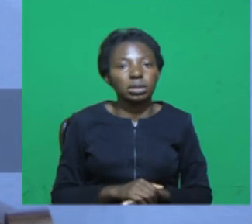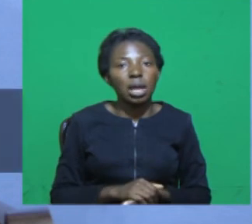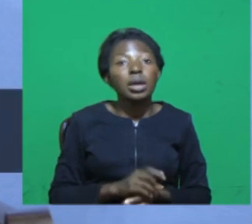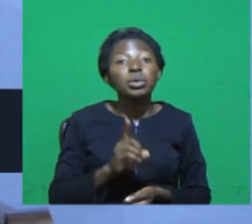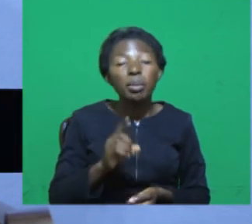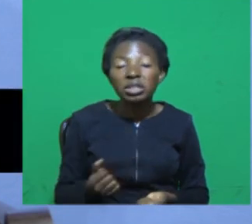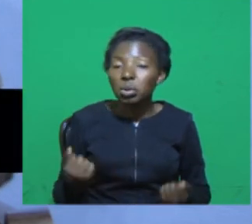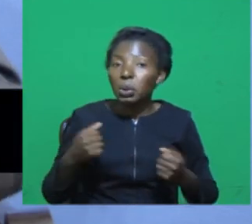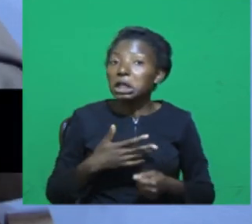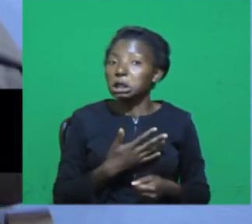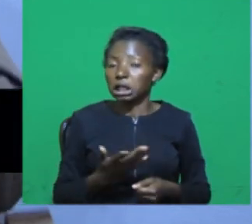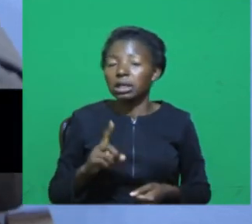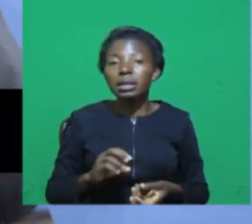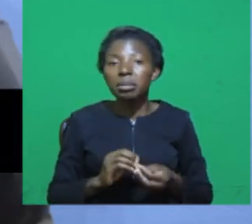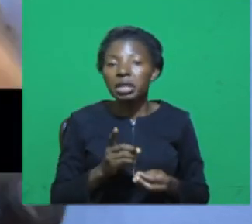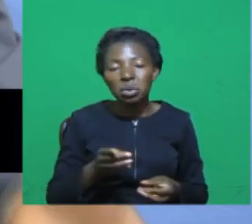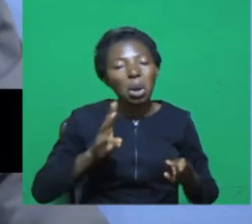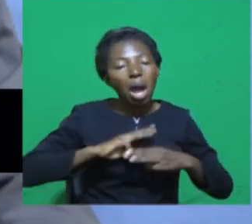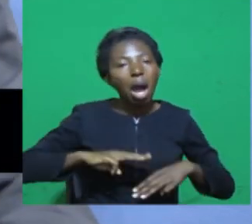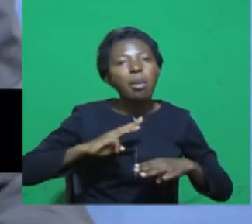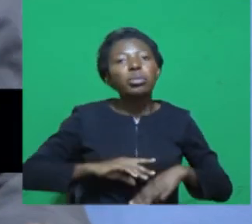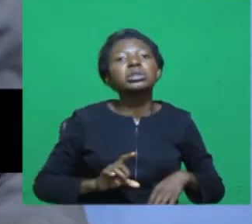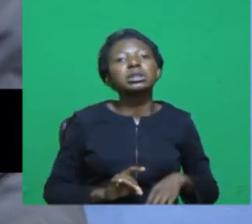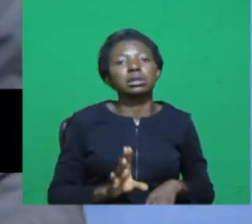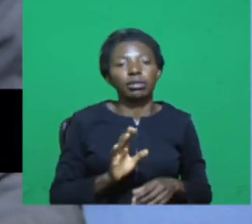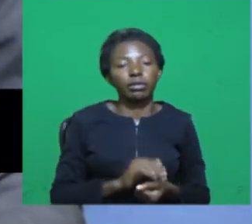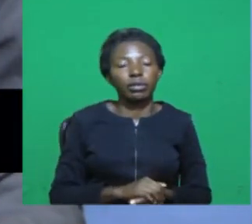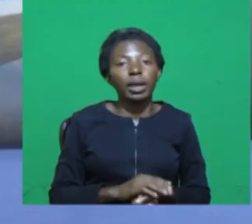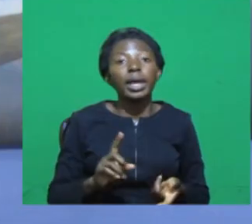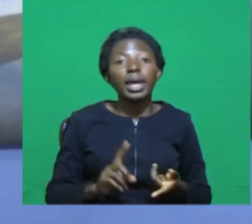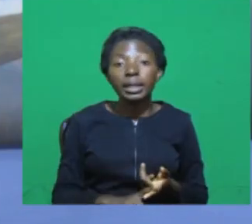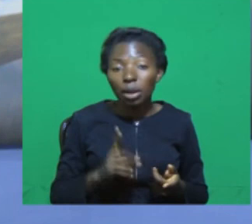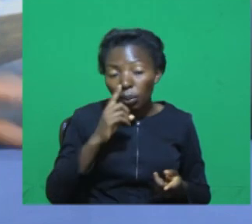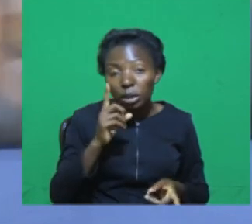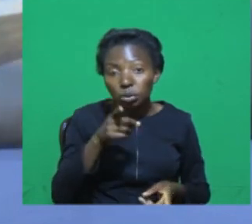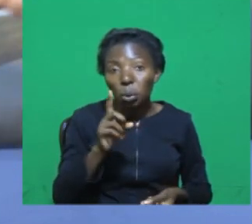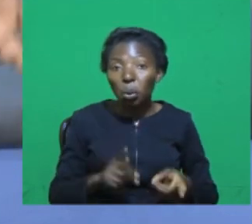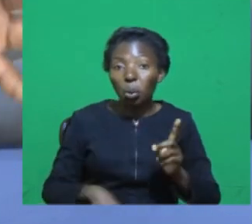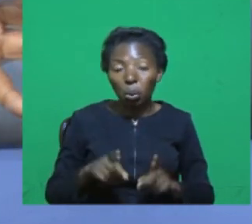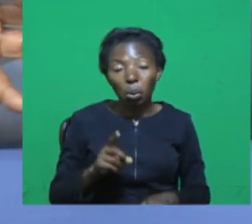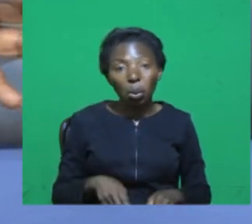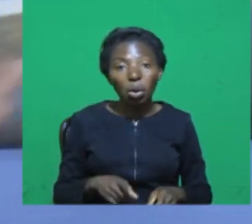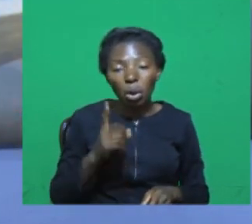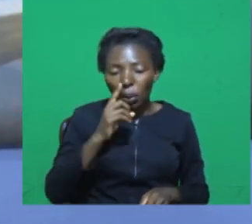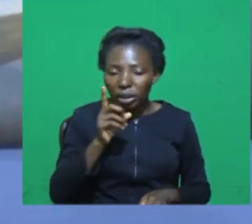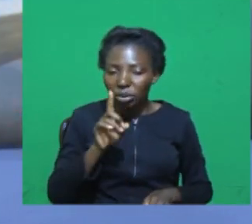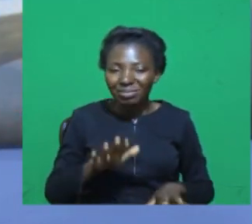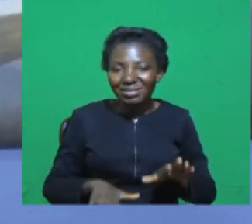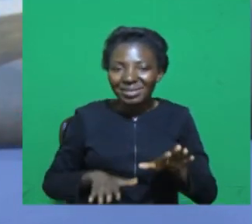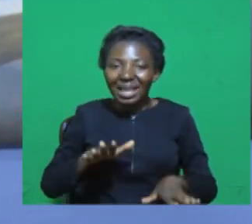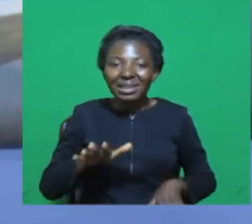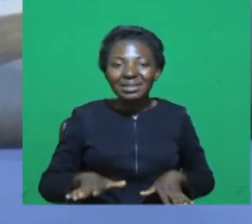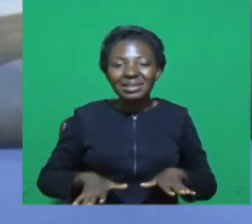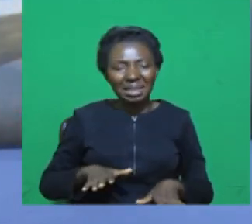Unofanira kupfeka zvinoita kuti urambe wakazvininipisa. Ende akafanire kuita kuti mafambiro ako ari kunzi kunzenzetai aite unge